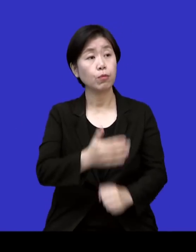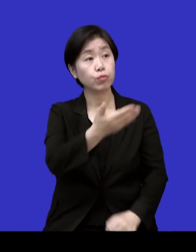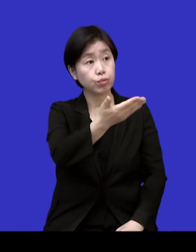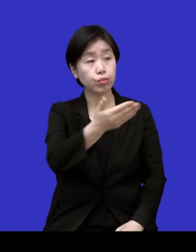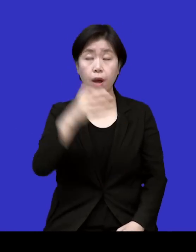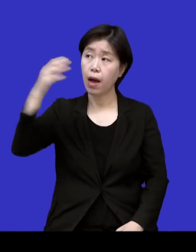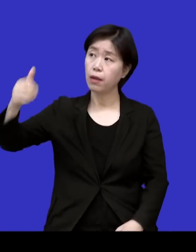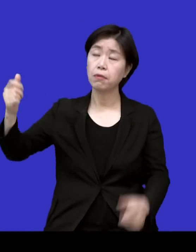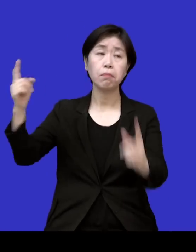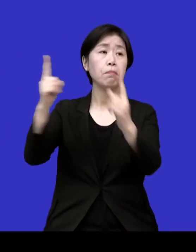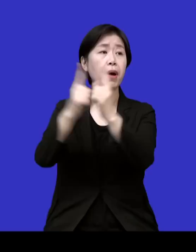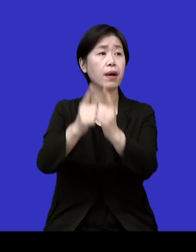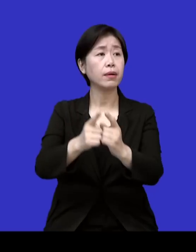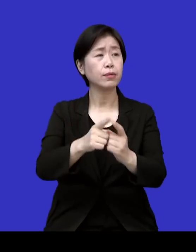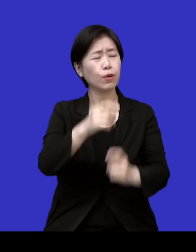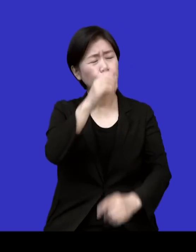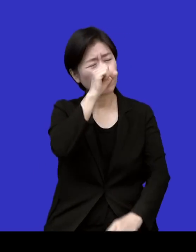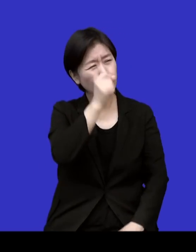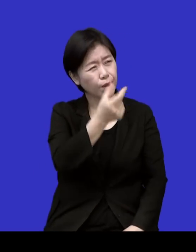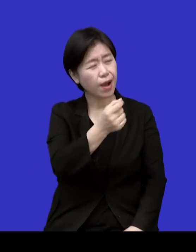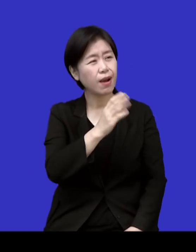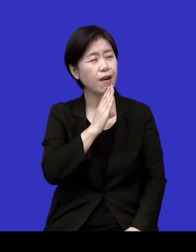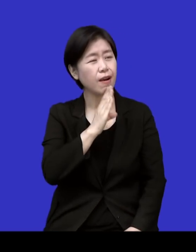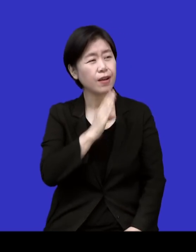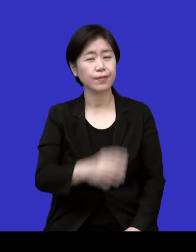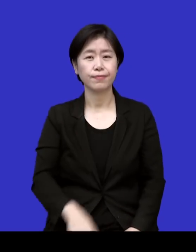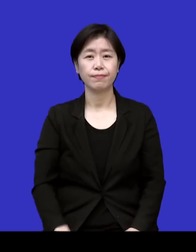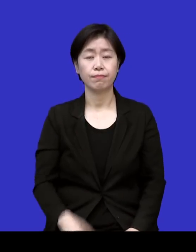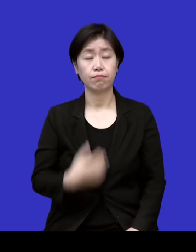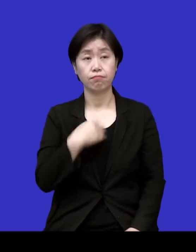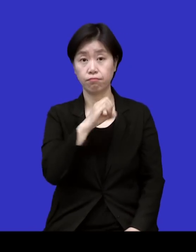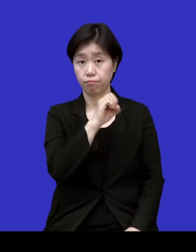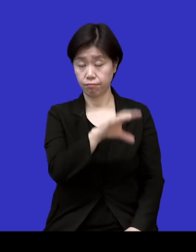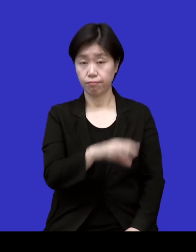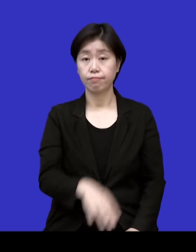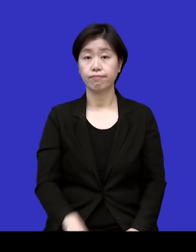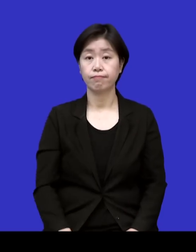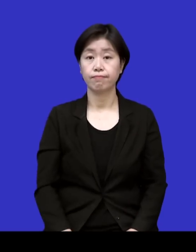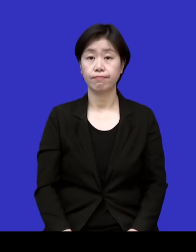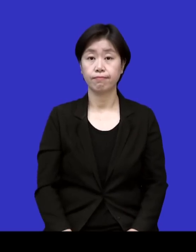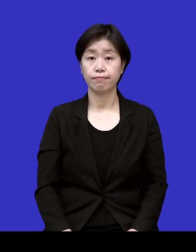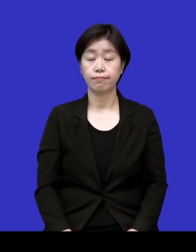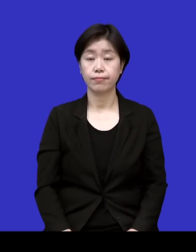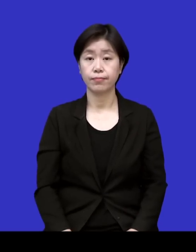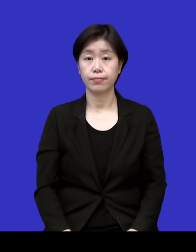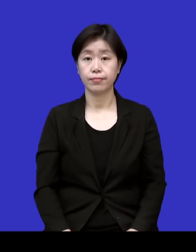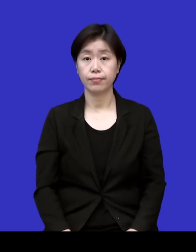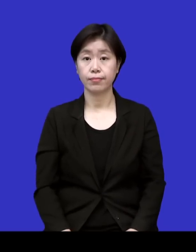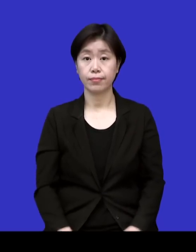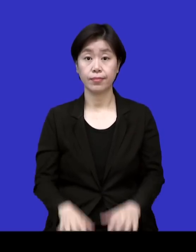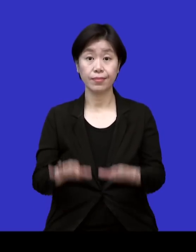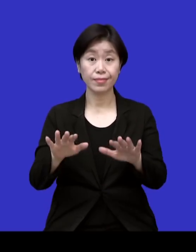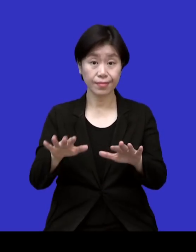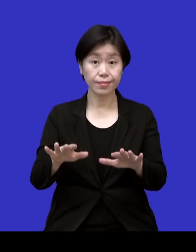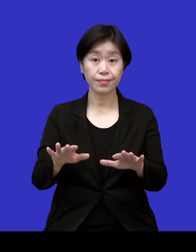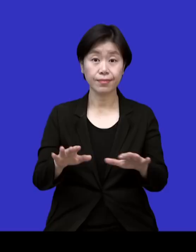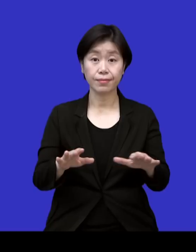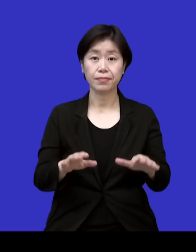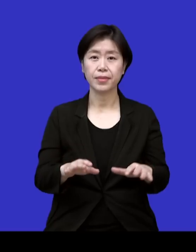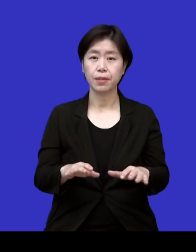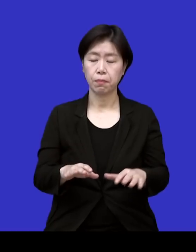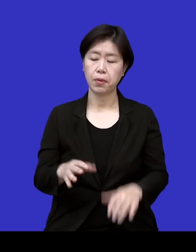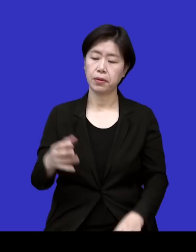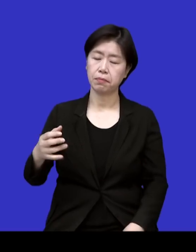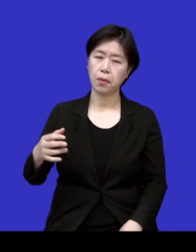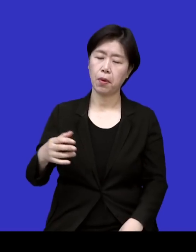믿고 좀 마음이 편해지면 좋겠다. 이제 이런 얘기를 했었고 네. 지금은 이제 자녀들 위해서 기도하고 아,